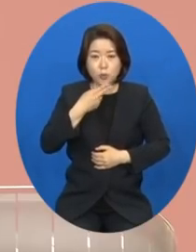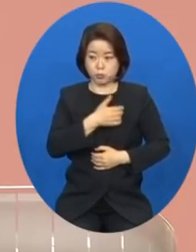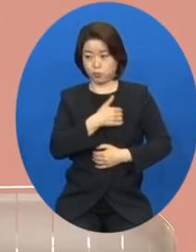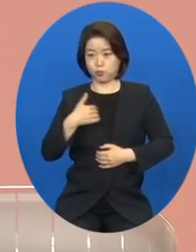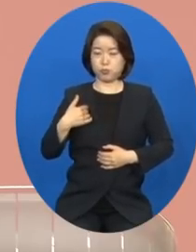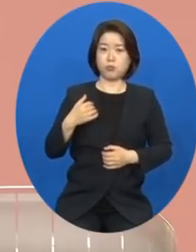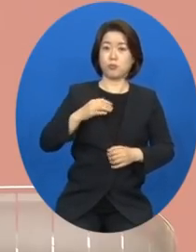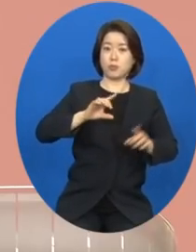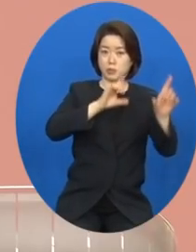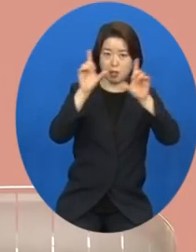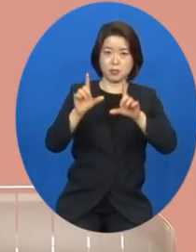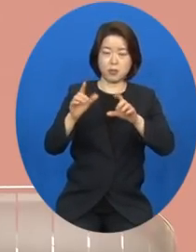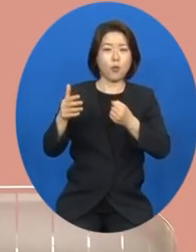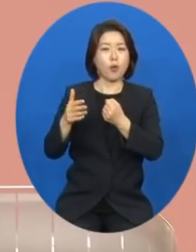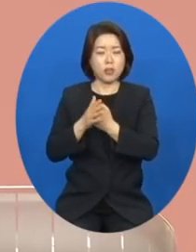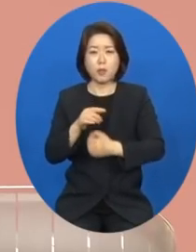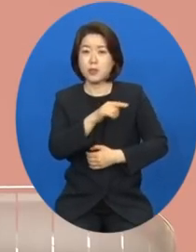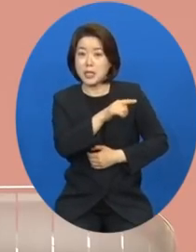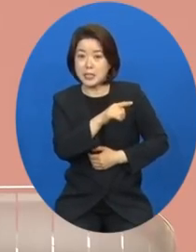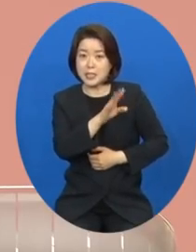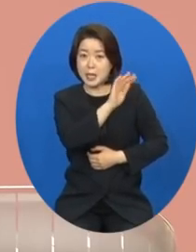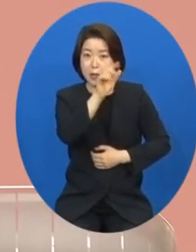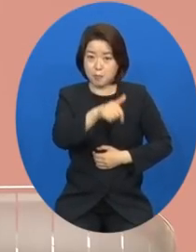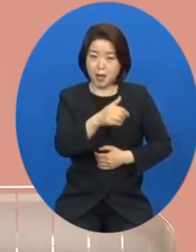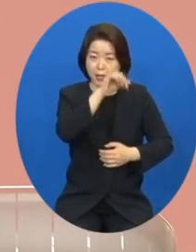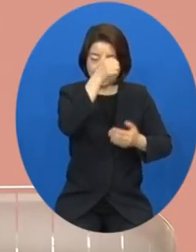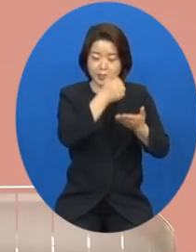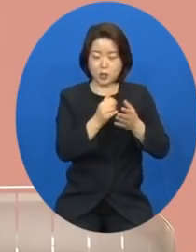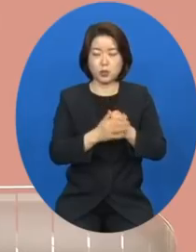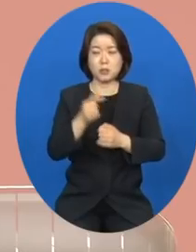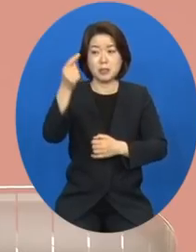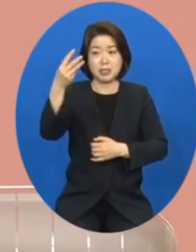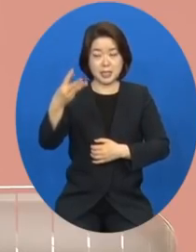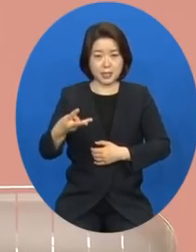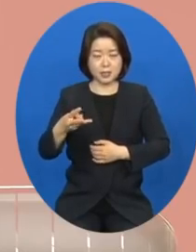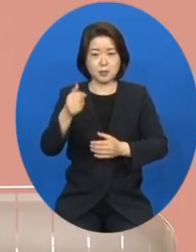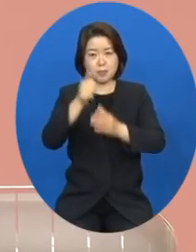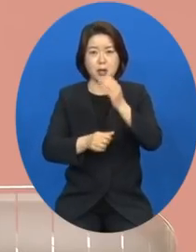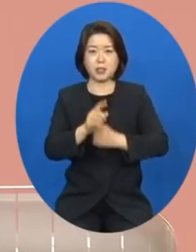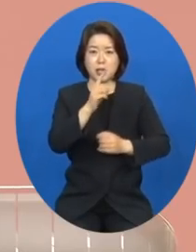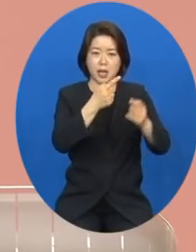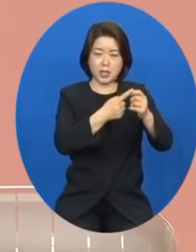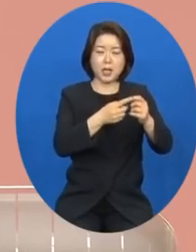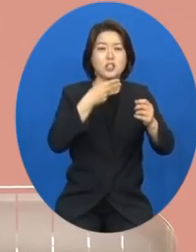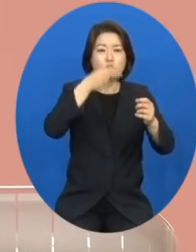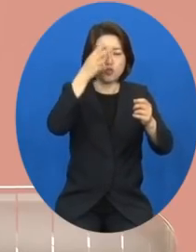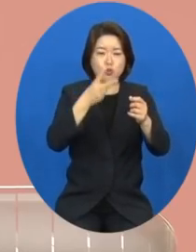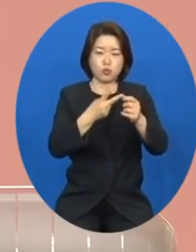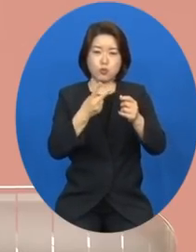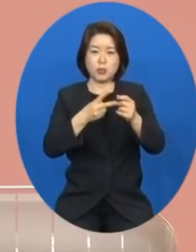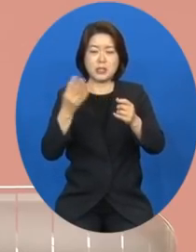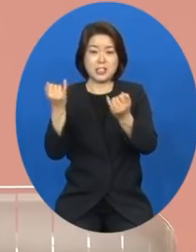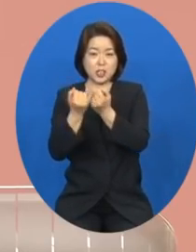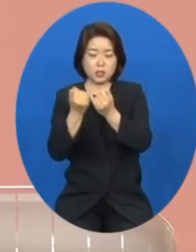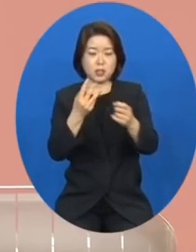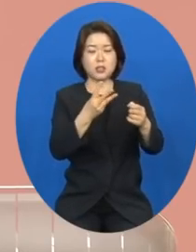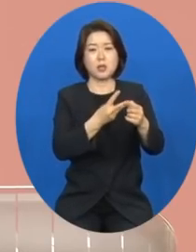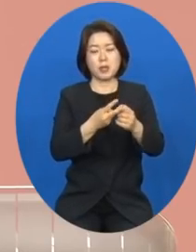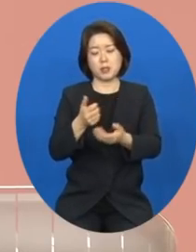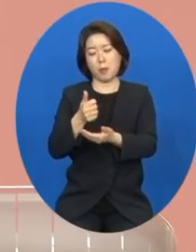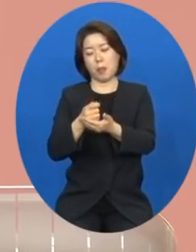그러다 그러다 보니까 2분이 3가지의 빠졌는데 하나는 수리 구요 두번째는 여자 세 번째 놀음이 얻습니다 이